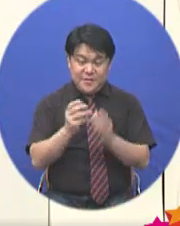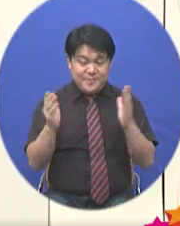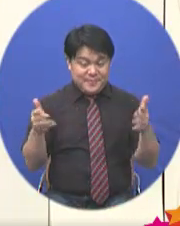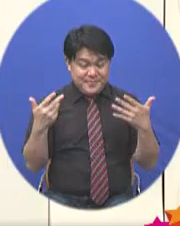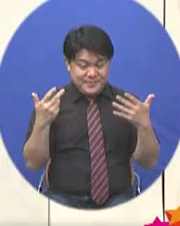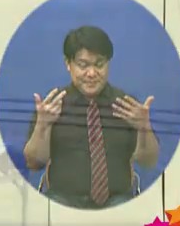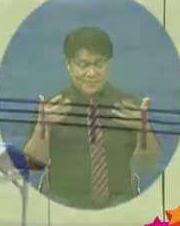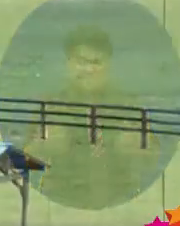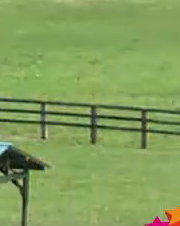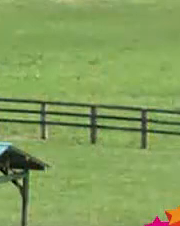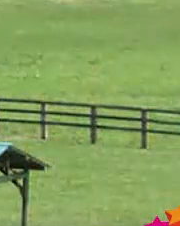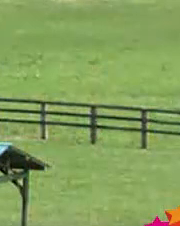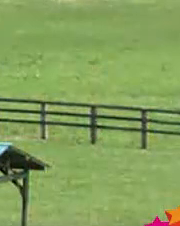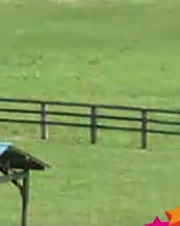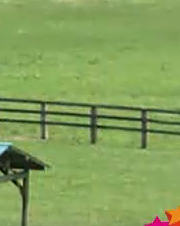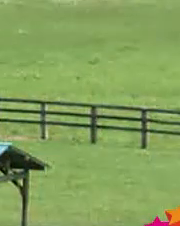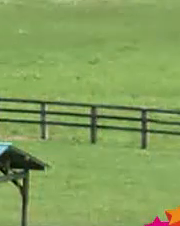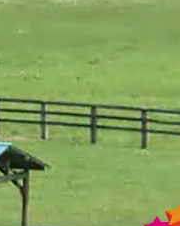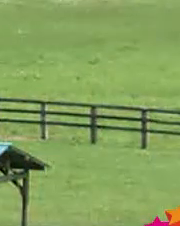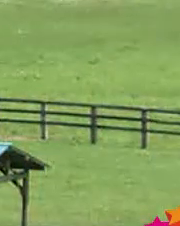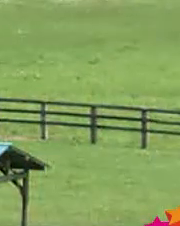꽃바람.